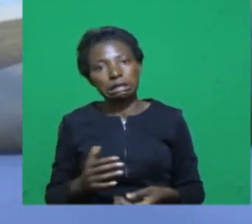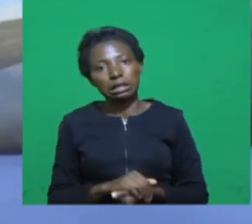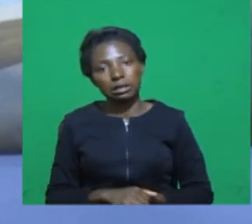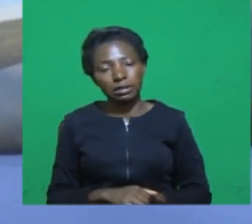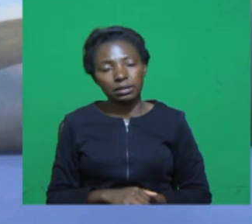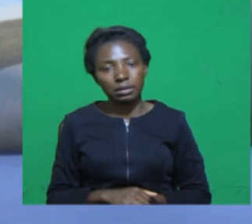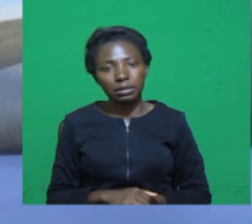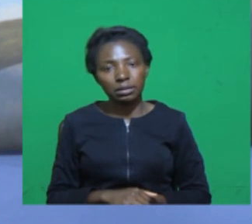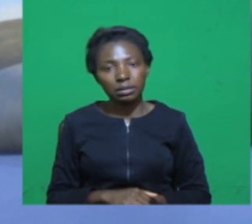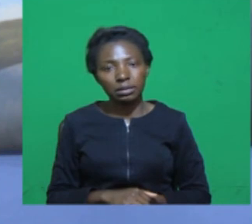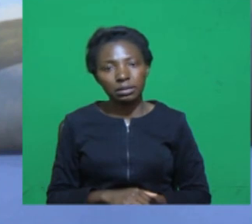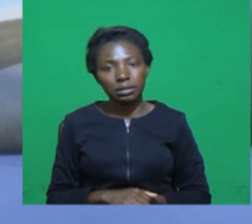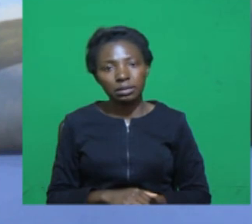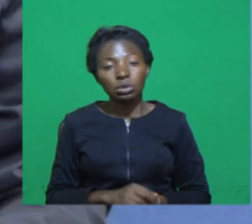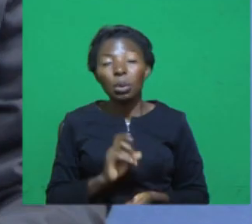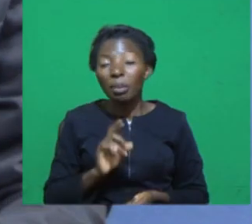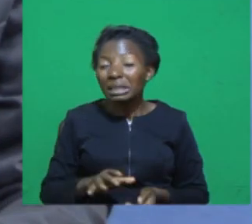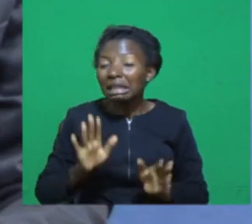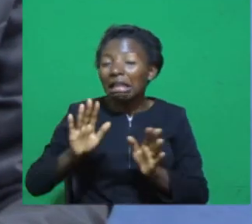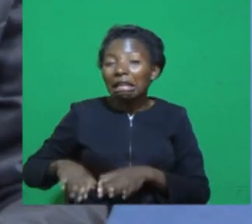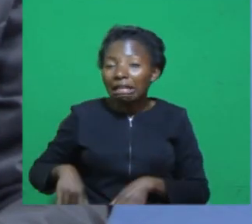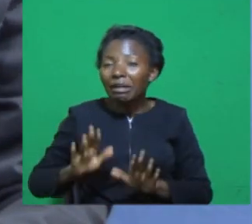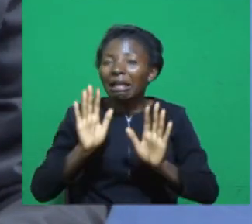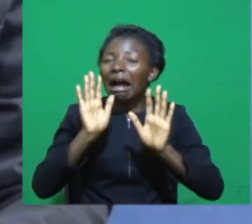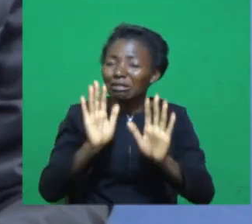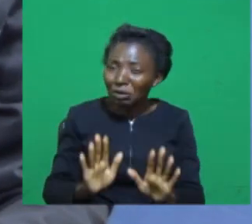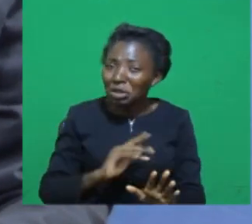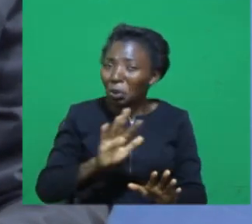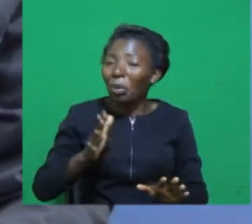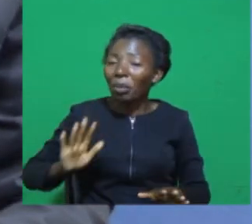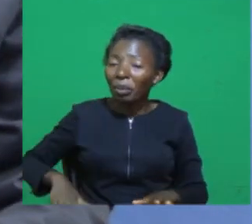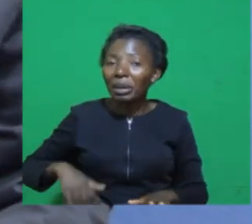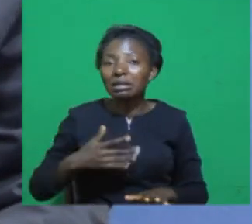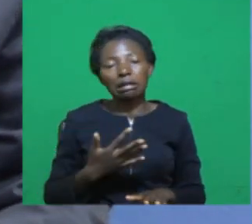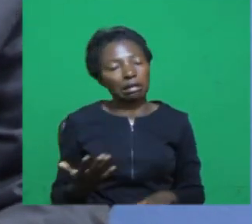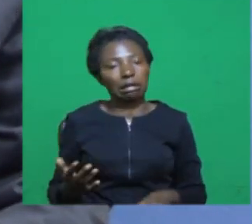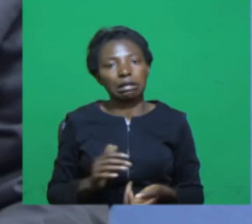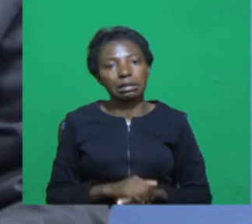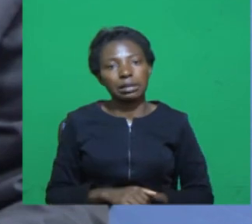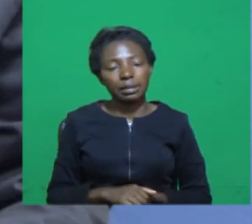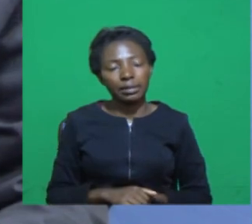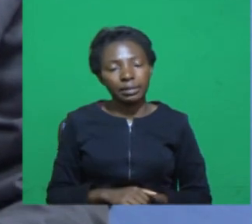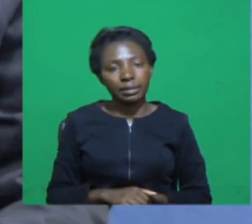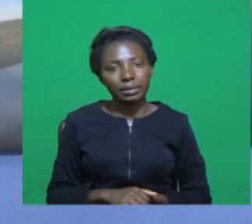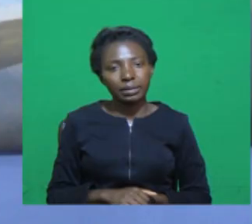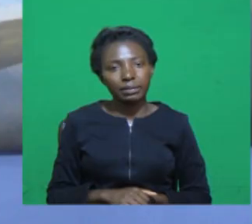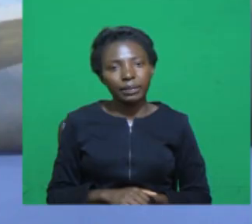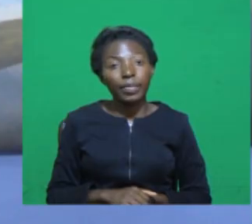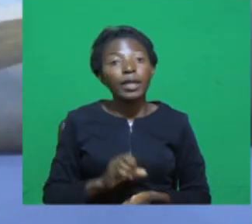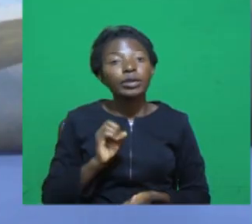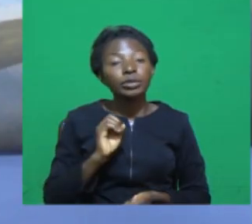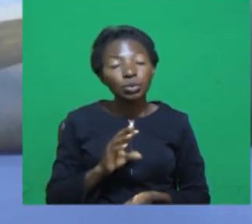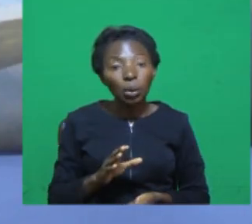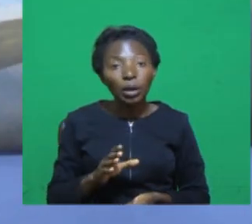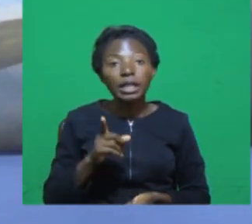evil. Okay, kureva kuti nzvengai zvese zvinoratidzika kunge pane chakashata chiripo. Exactly. Saka in other